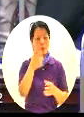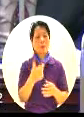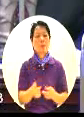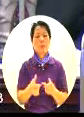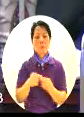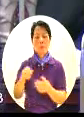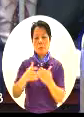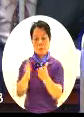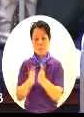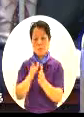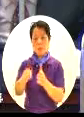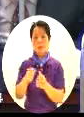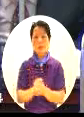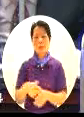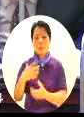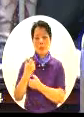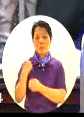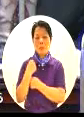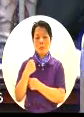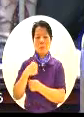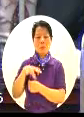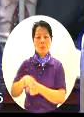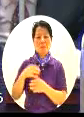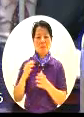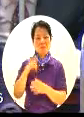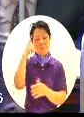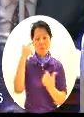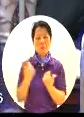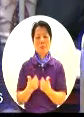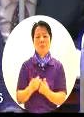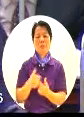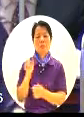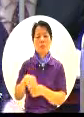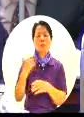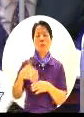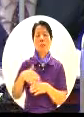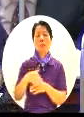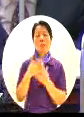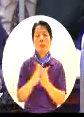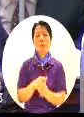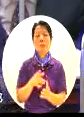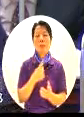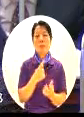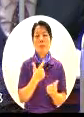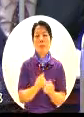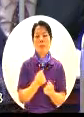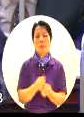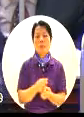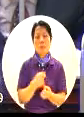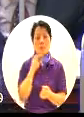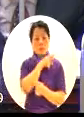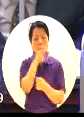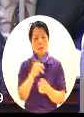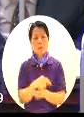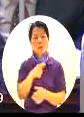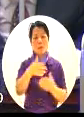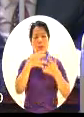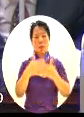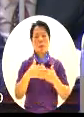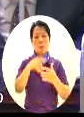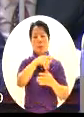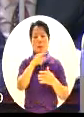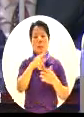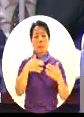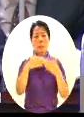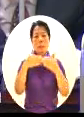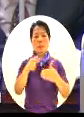在现在金方还是没有同意。但是我会觉得说，我们看到整个杭州他们